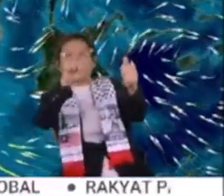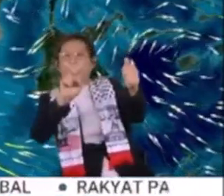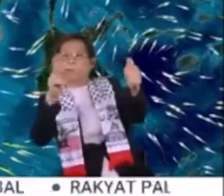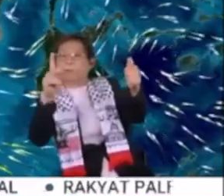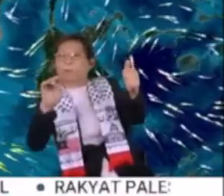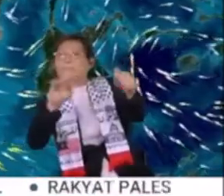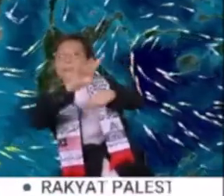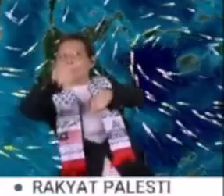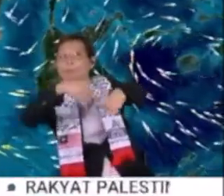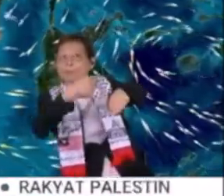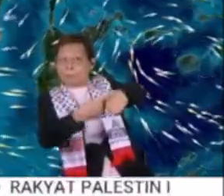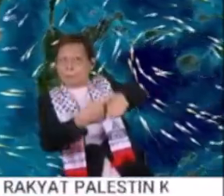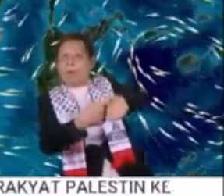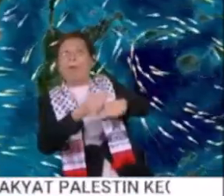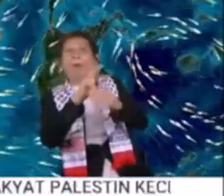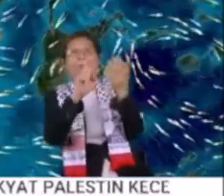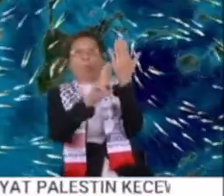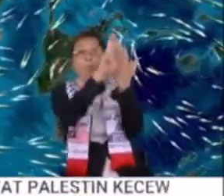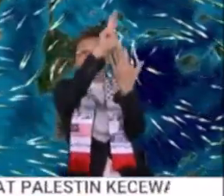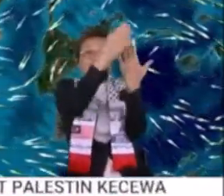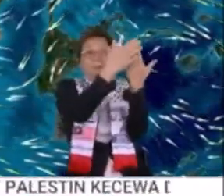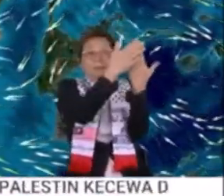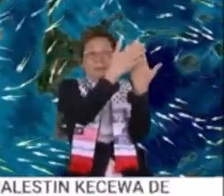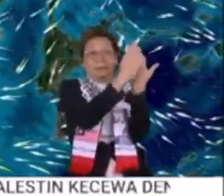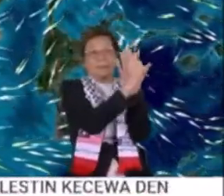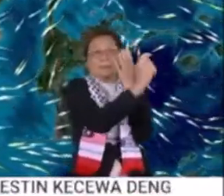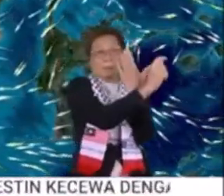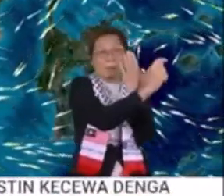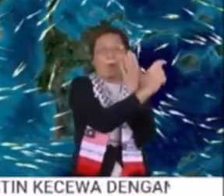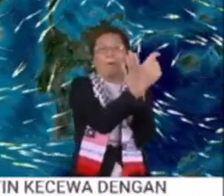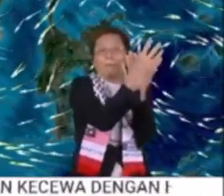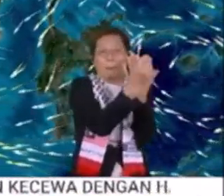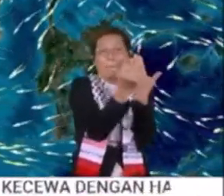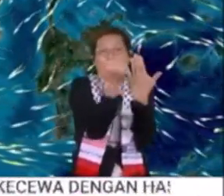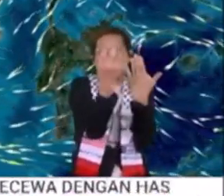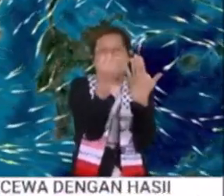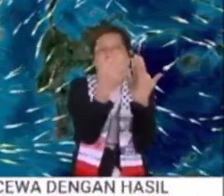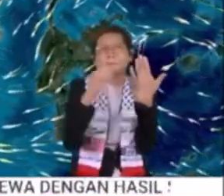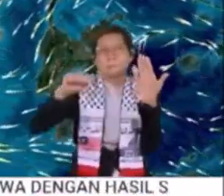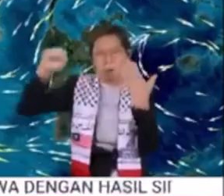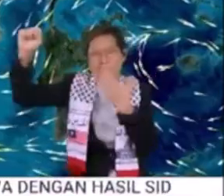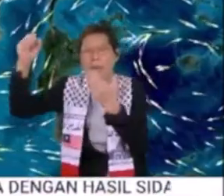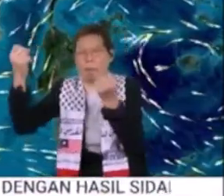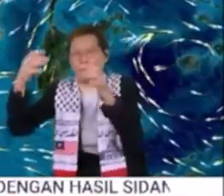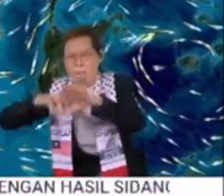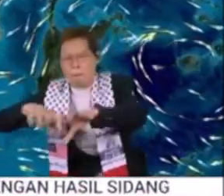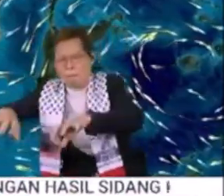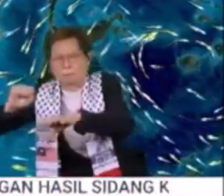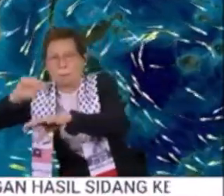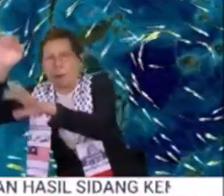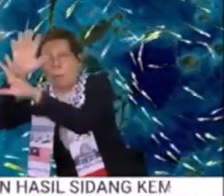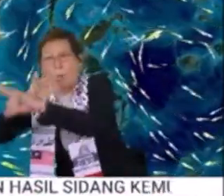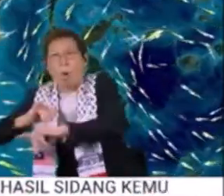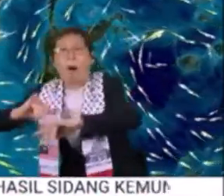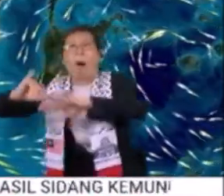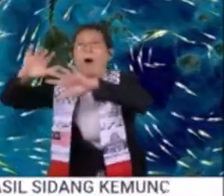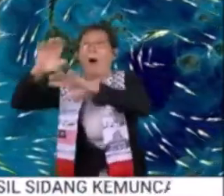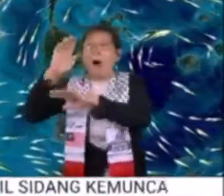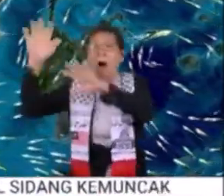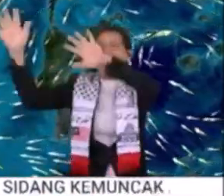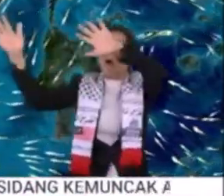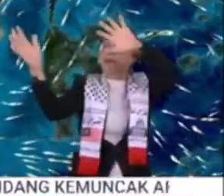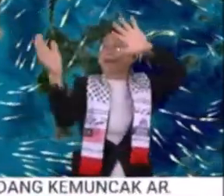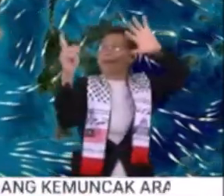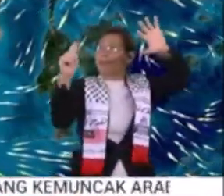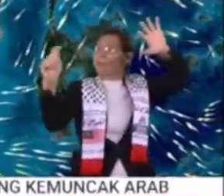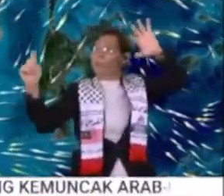sejam. Manakala di sekitar utara semenanjung, pantai timur serta di kebanyakan kawasan di Sabah dan Sarawak, angin timuran bertiup dengan kelajuan